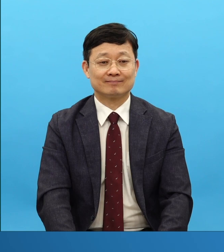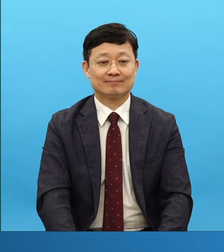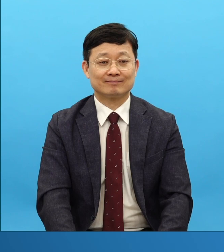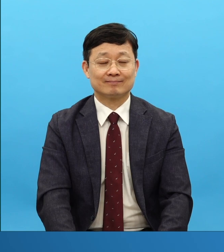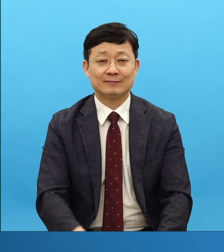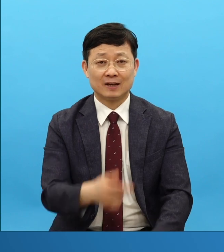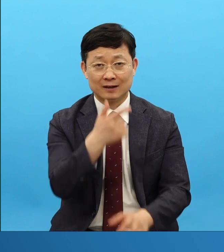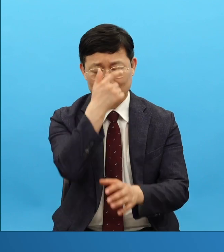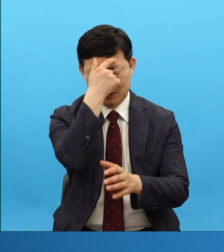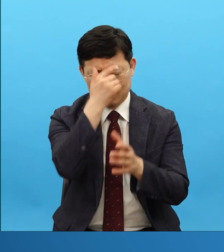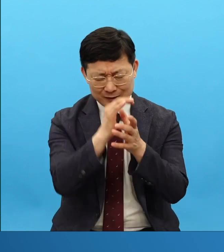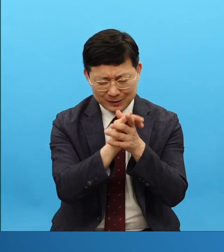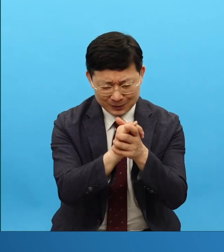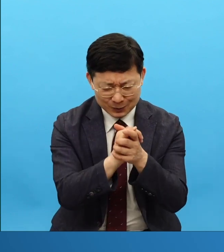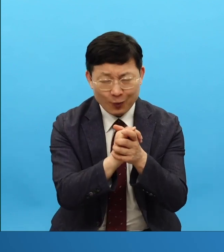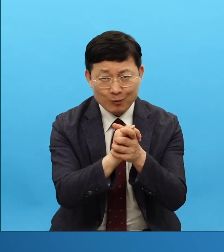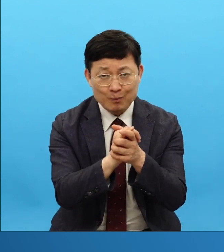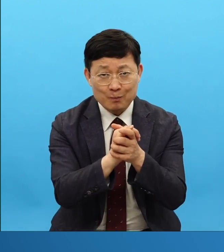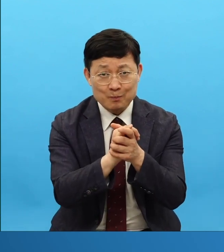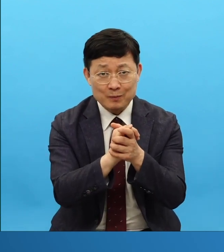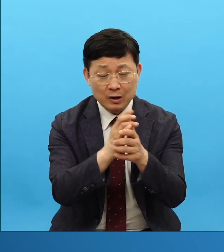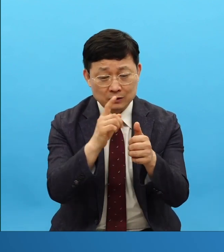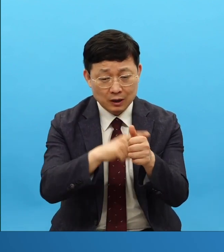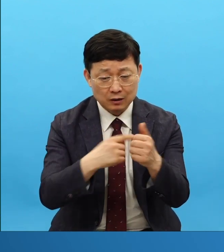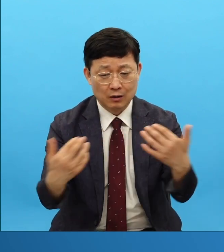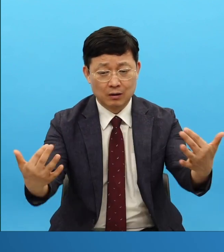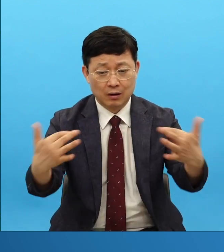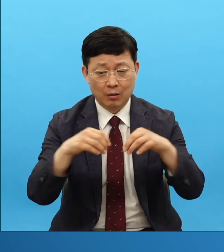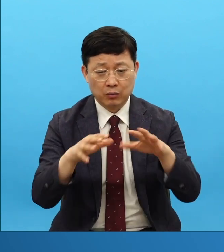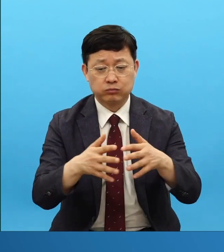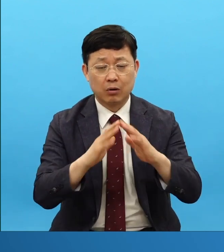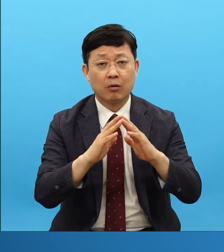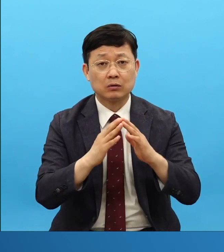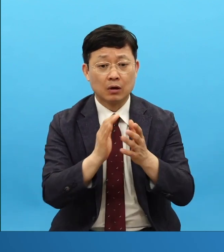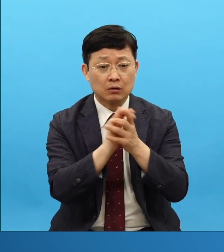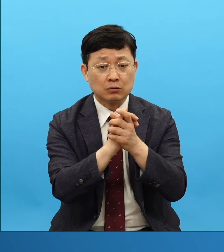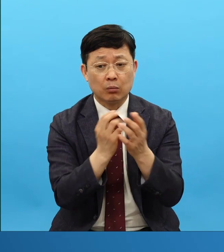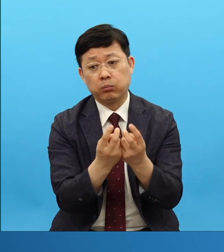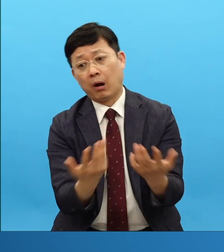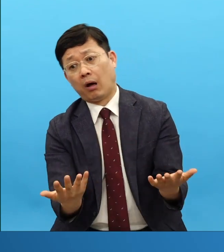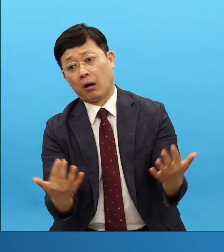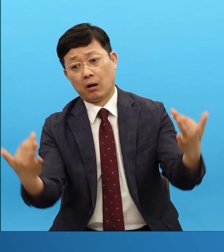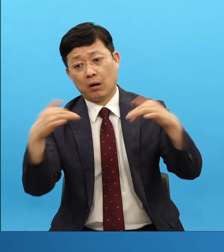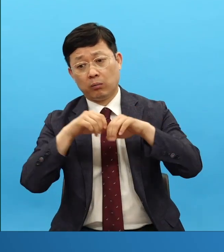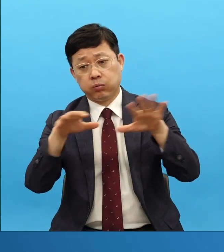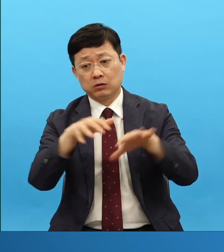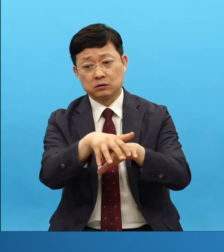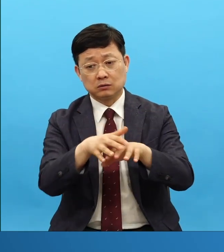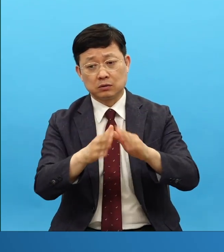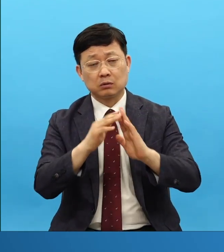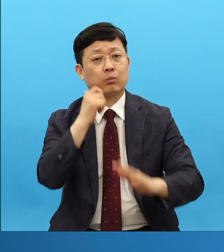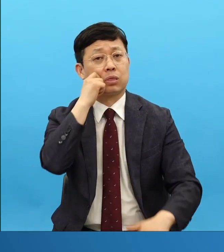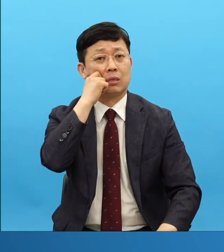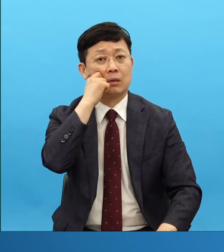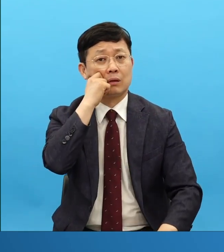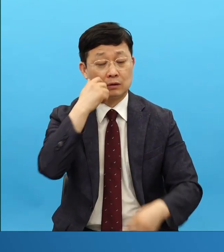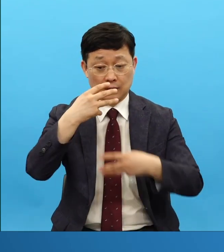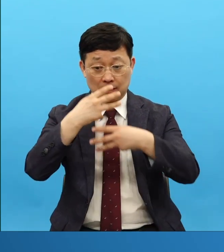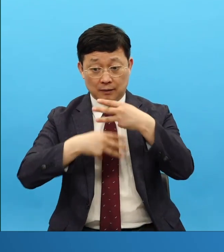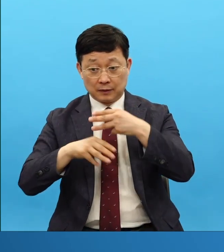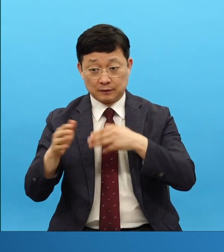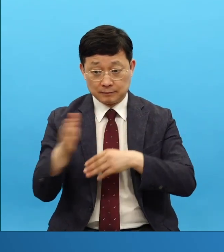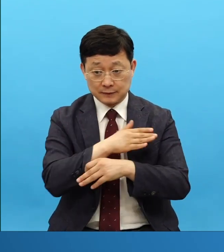result this. 내가 기도할 줄 모르는데 무슨 플랫폼이 생깁니까? If you don't know how to pray, how can you make a platform? 만약에 렘넌트 알 줄 알아버리면